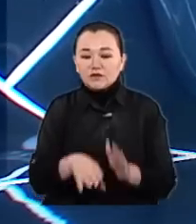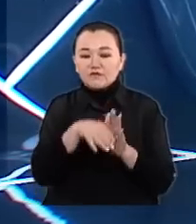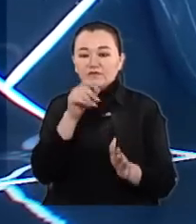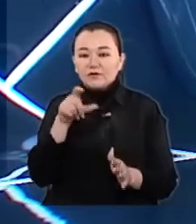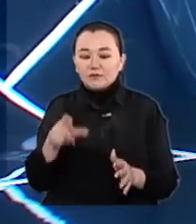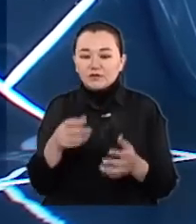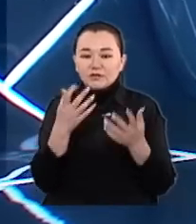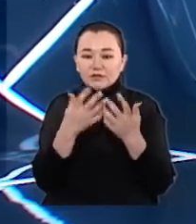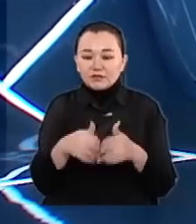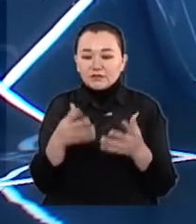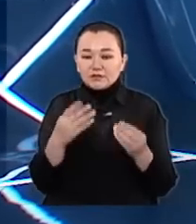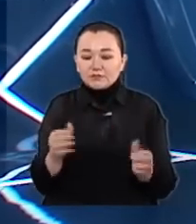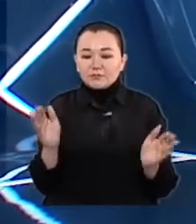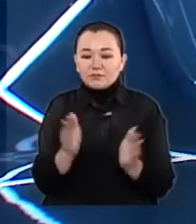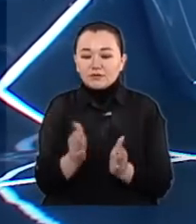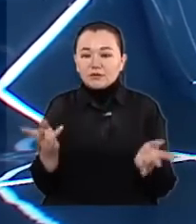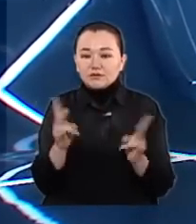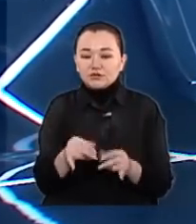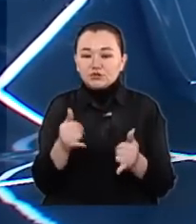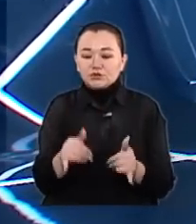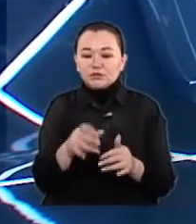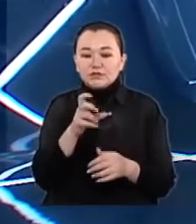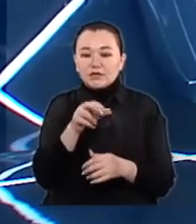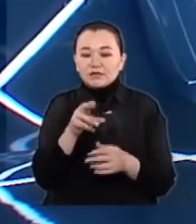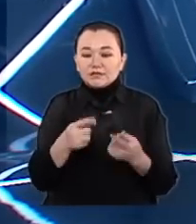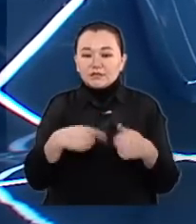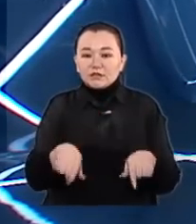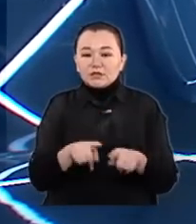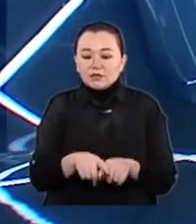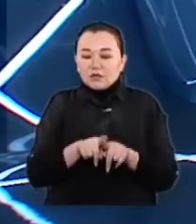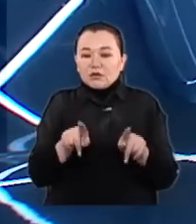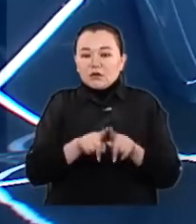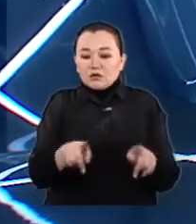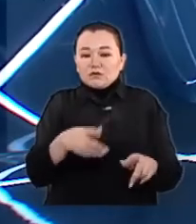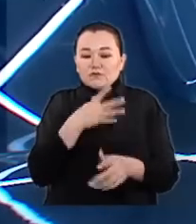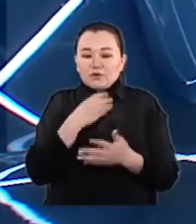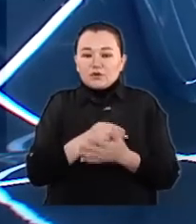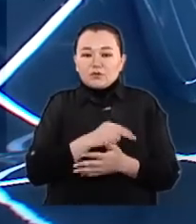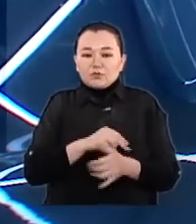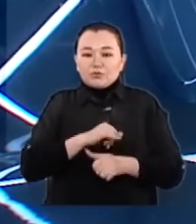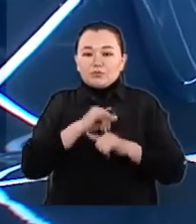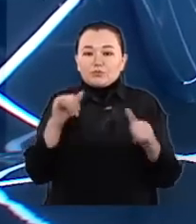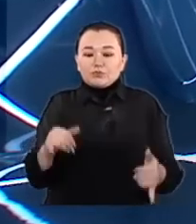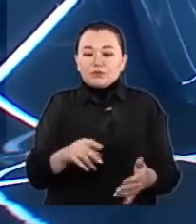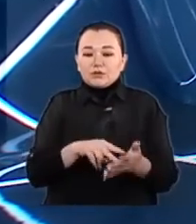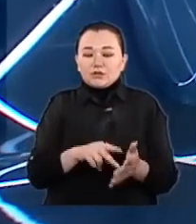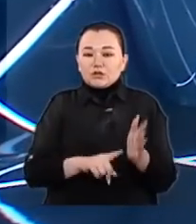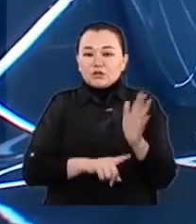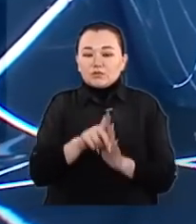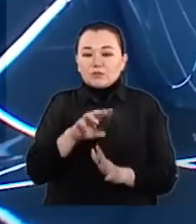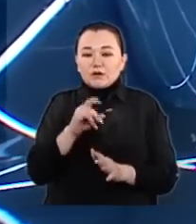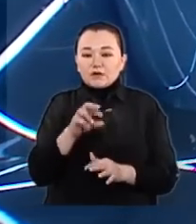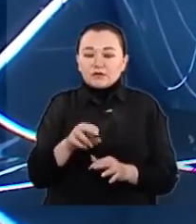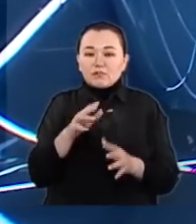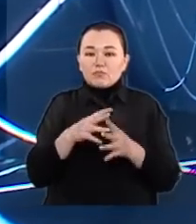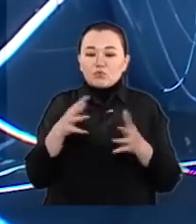Сайлауға санаулы күндер ғана қалды. Сондықтан қазір саяси ұйымдар үгіт насихат жұмыстарын үдете түскен. Өйткені партиялардың мәжілістен